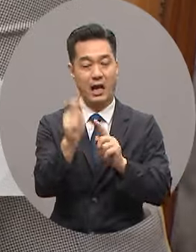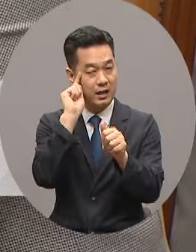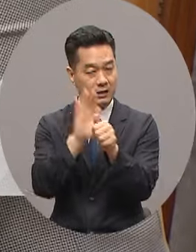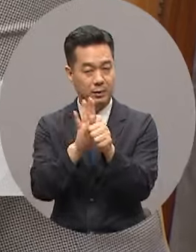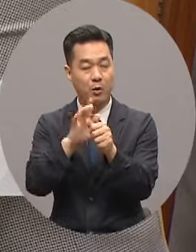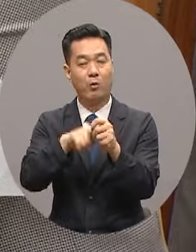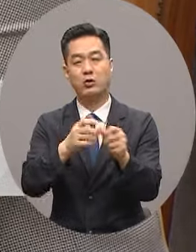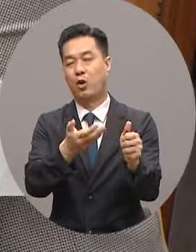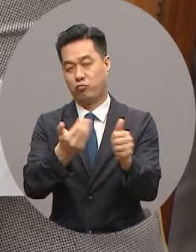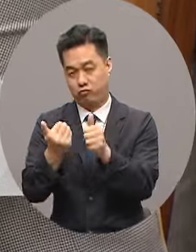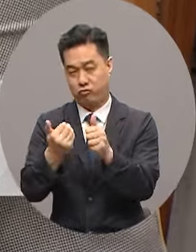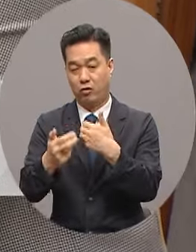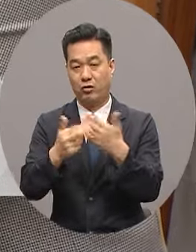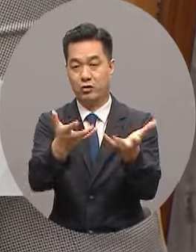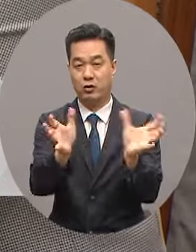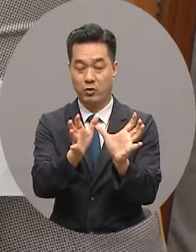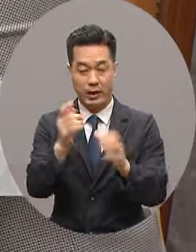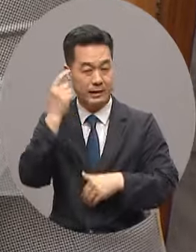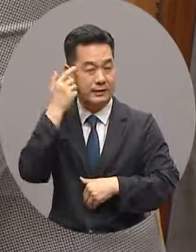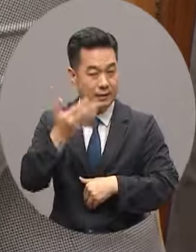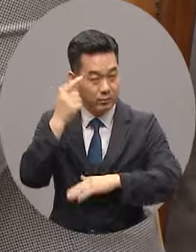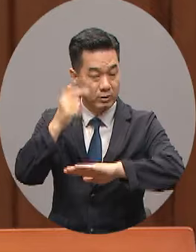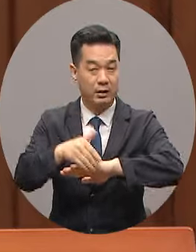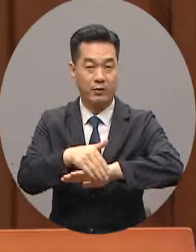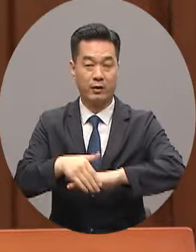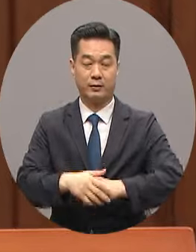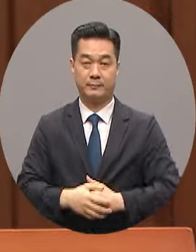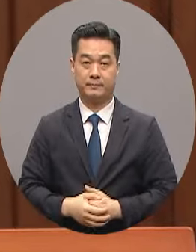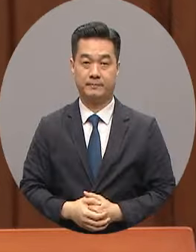불러 의료의 상황에 대해 질의할 예정입니다